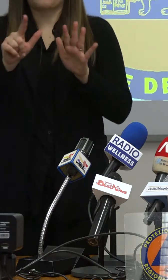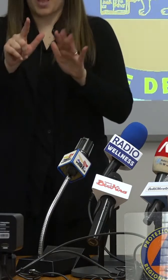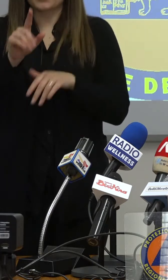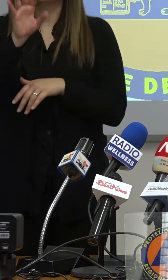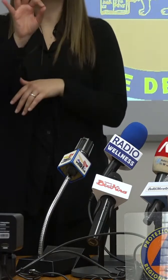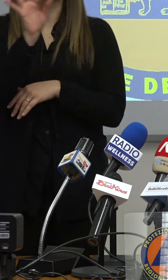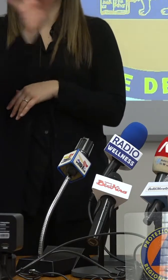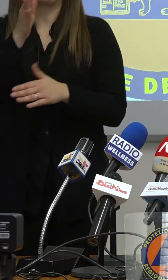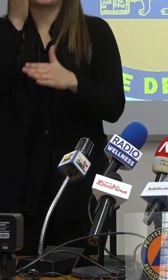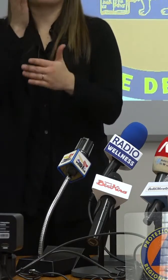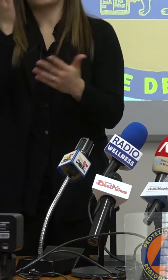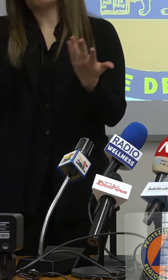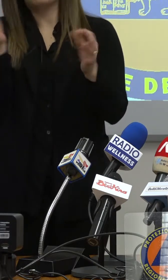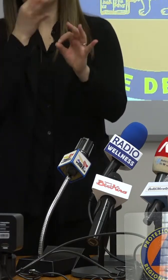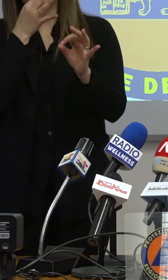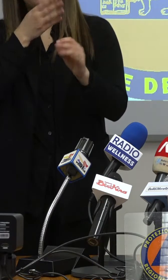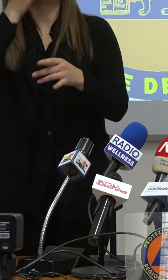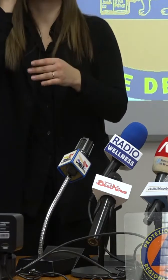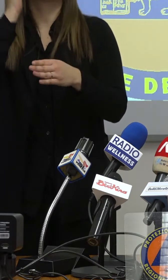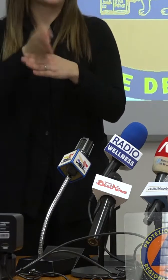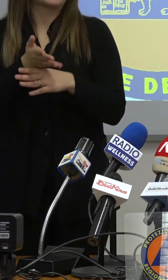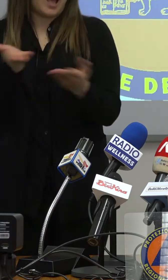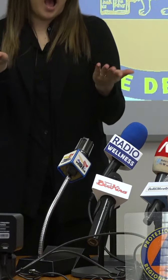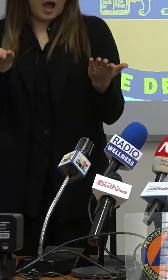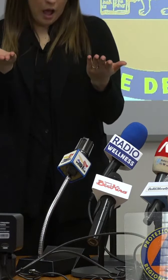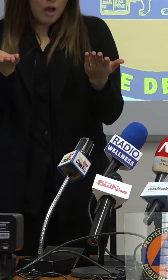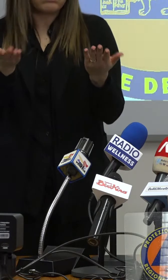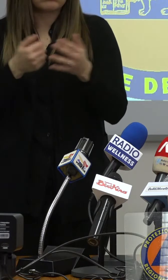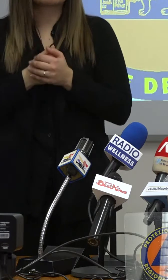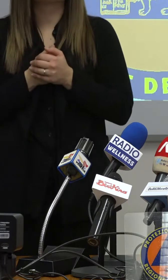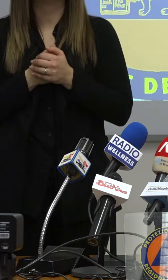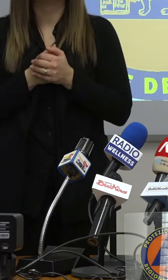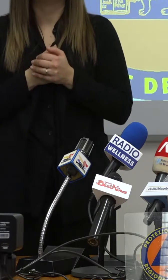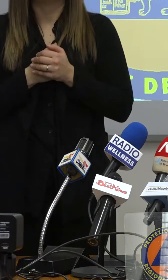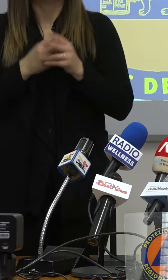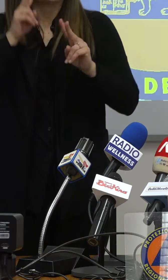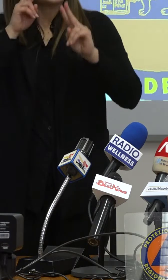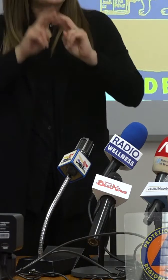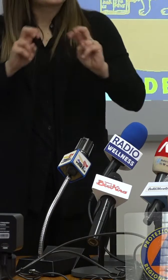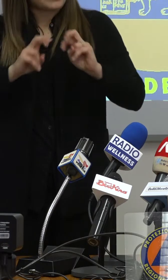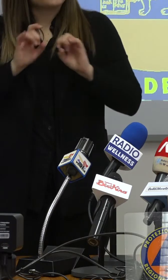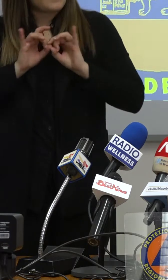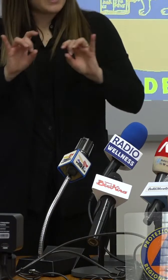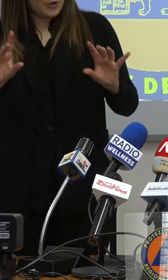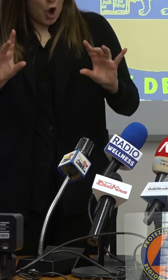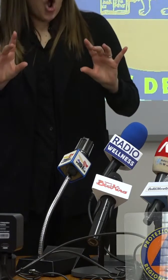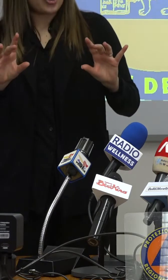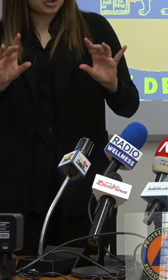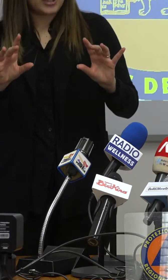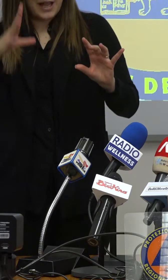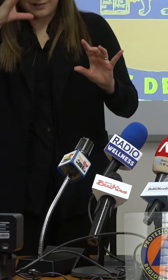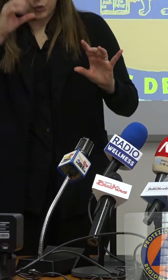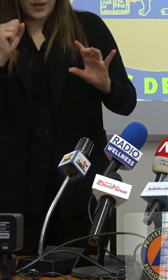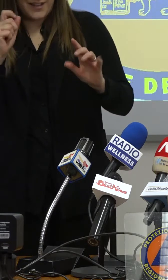c'è, come vi ho detto ieri, un'indagine epidemiologica che vogliamo portare avanti con il professor Baldo dell'Università di Padova, che è